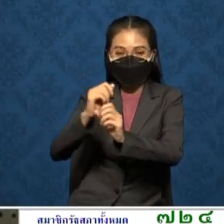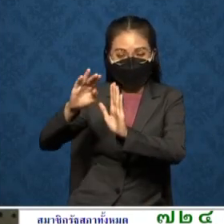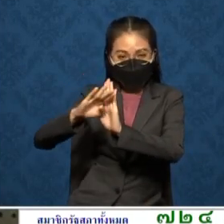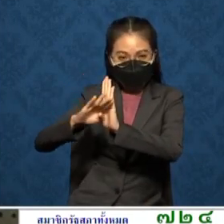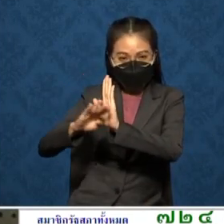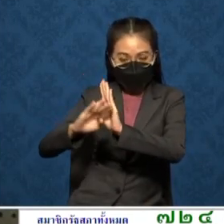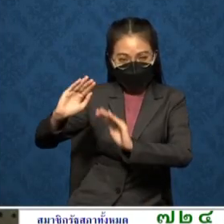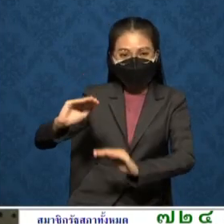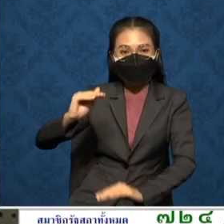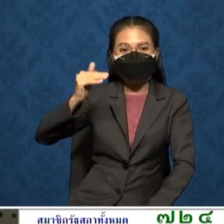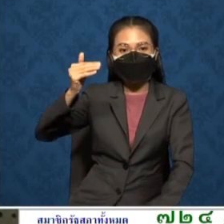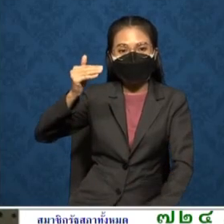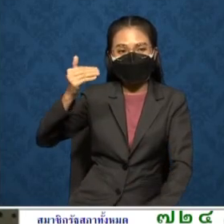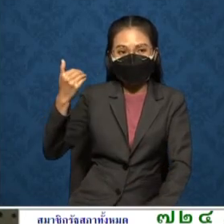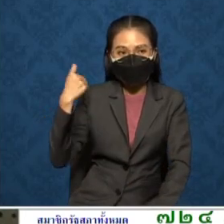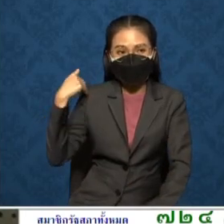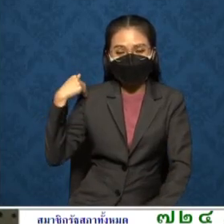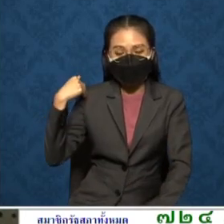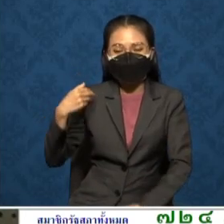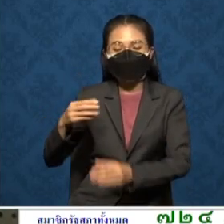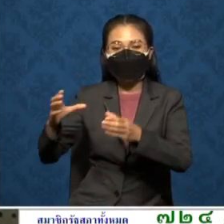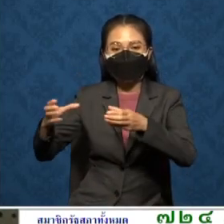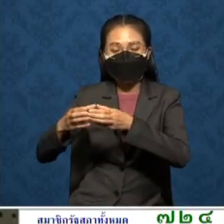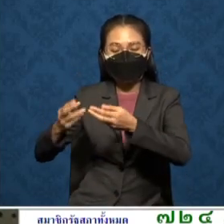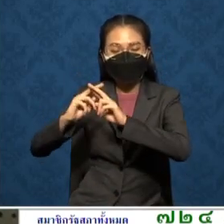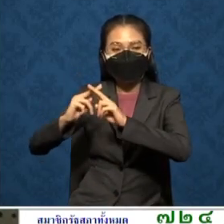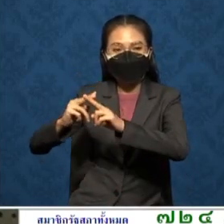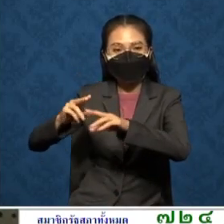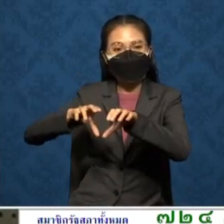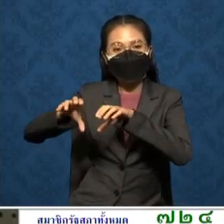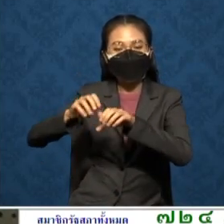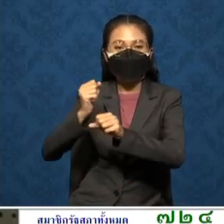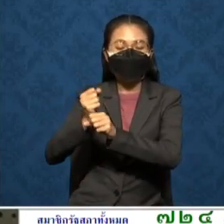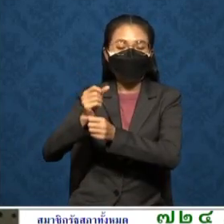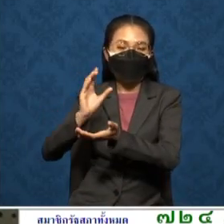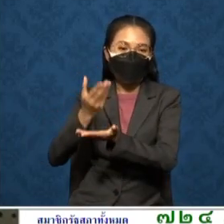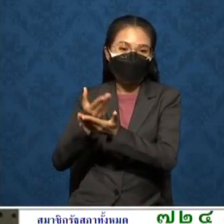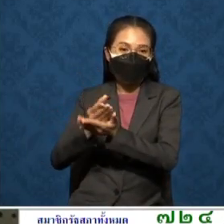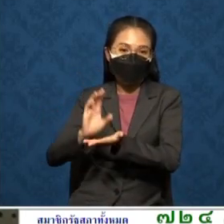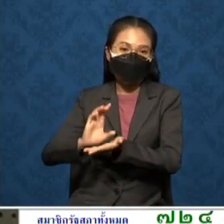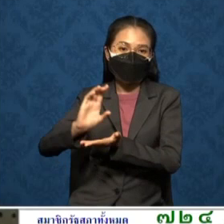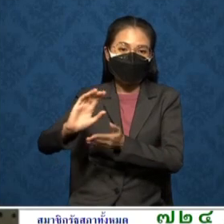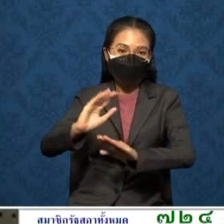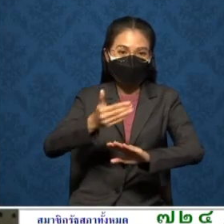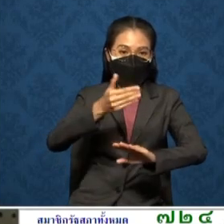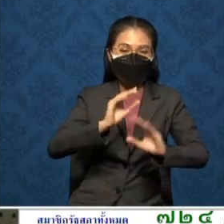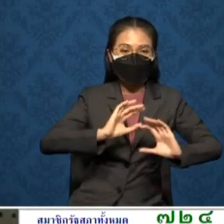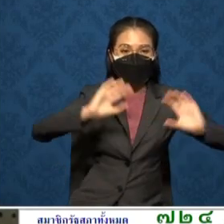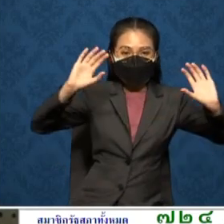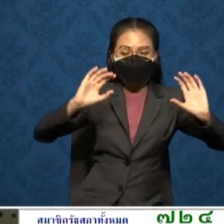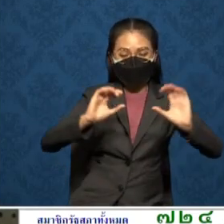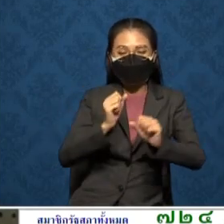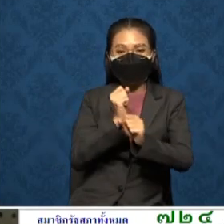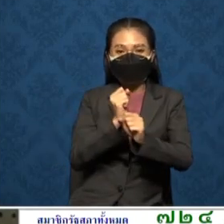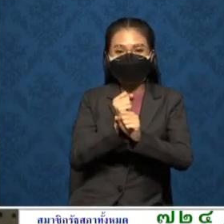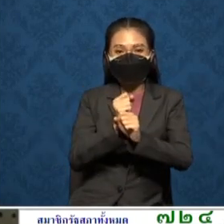ครัฐเขาเสี่ยงมาก่อนภาครัฐเขาลงทุนมาก่อนภาครัฐ